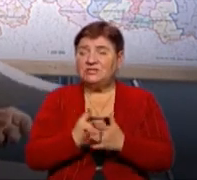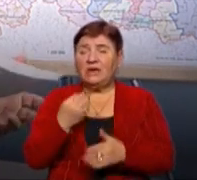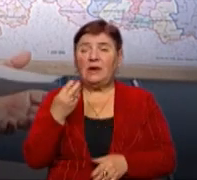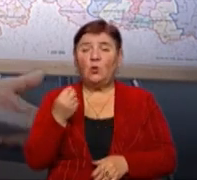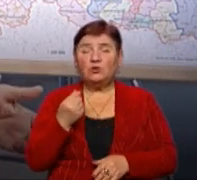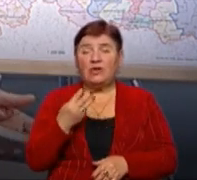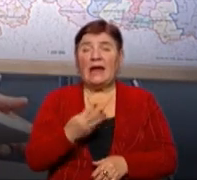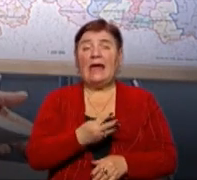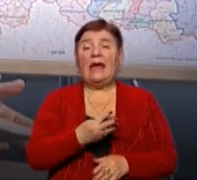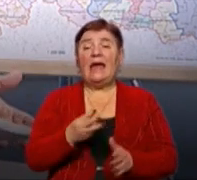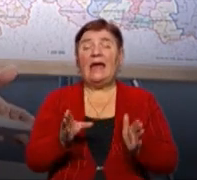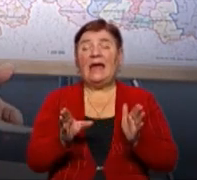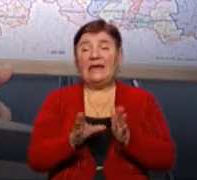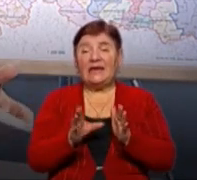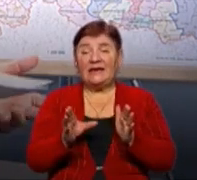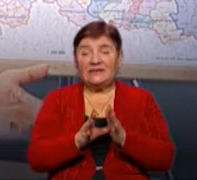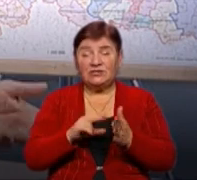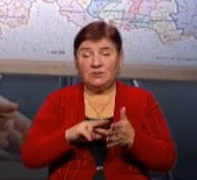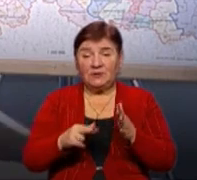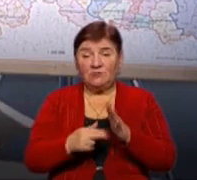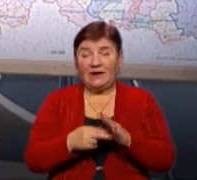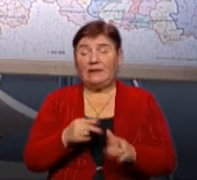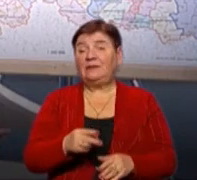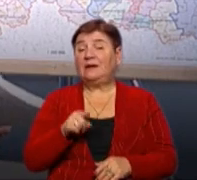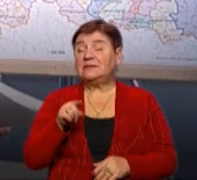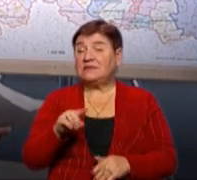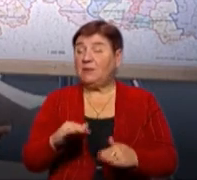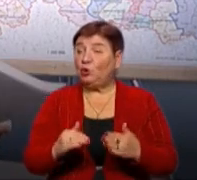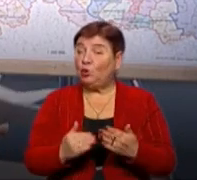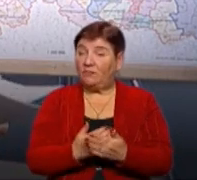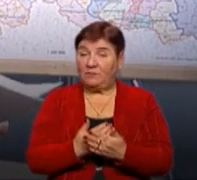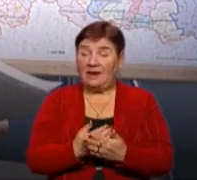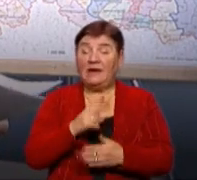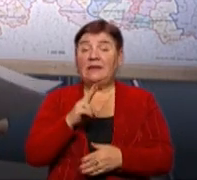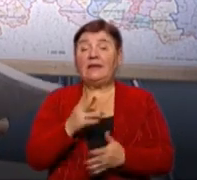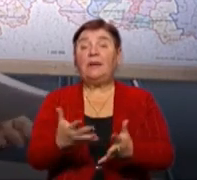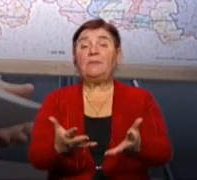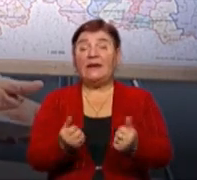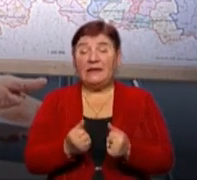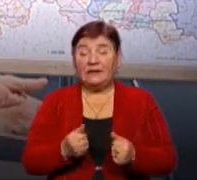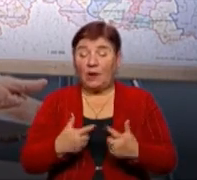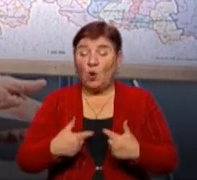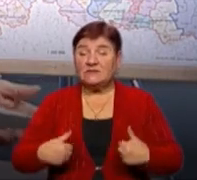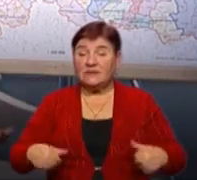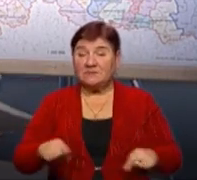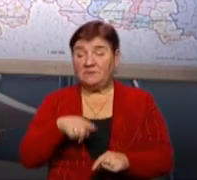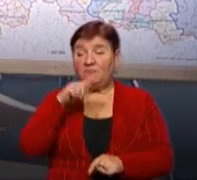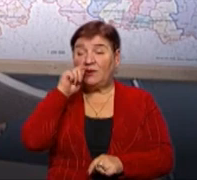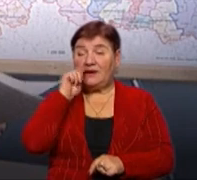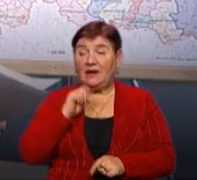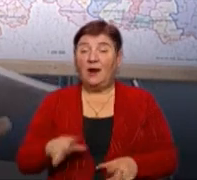на це. І енергетичне планування в зв'язку з тими новими стратегіями енергетичними, які прийняті і концепціями в